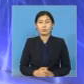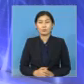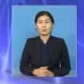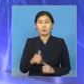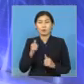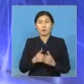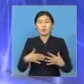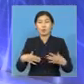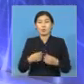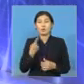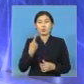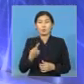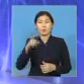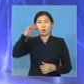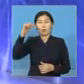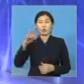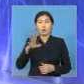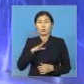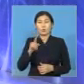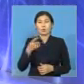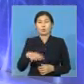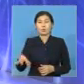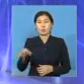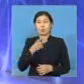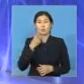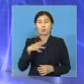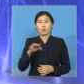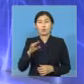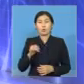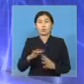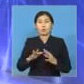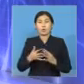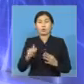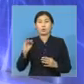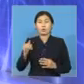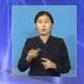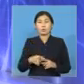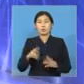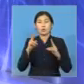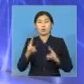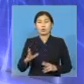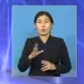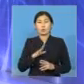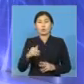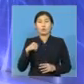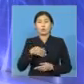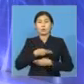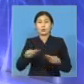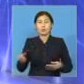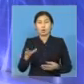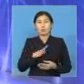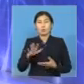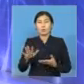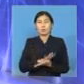Әр шаңыраққа бір марқадан құрбан айт қарсаңында Қырымта ауданына қарасты Оңғар ауылының кәсіпкері осындай қағидамен қорасынан қой үлестірді.